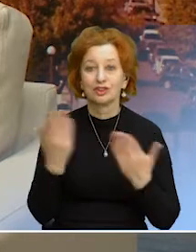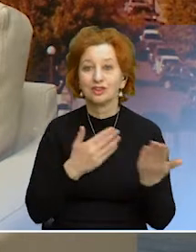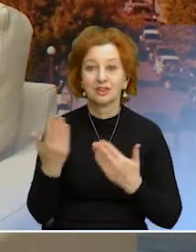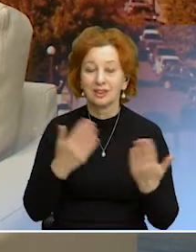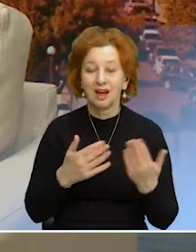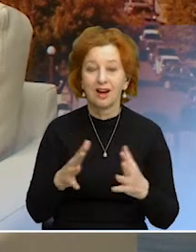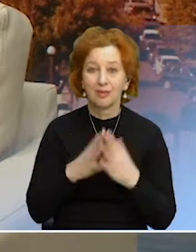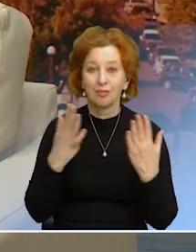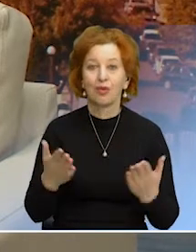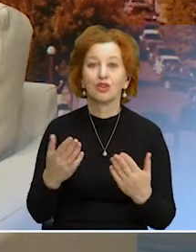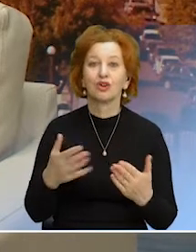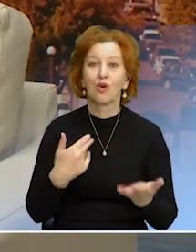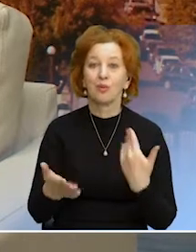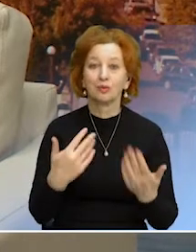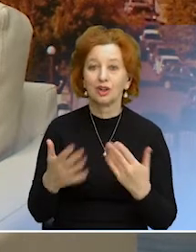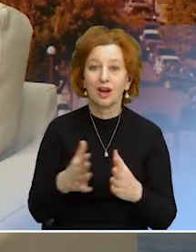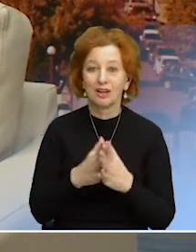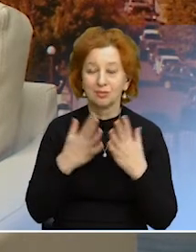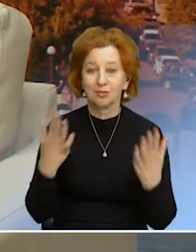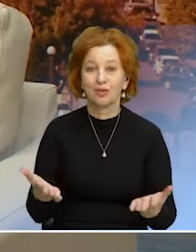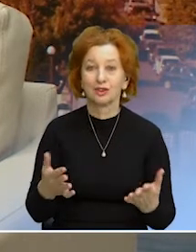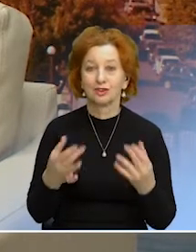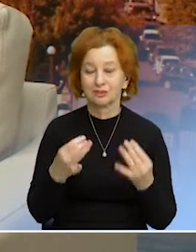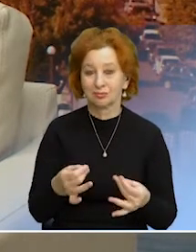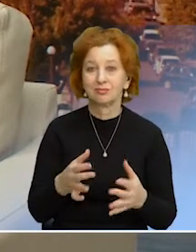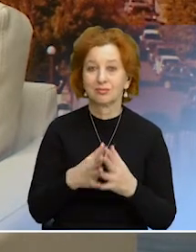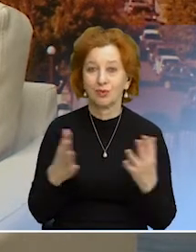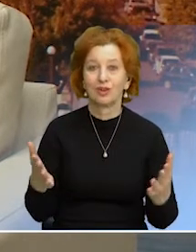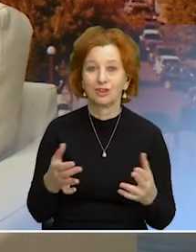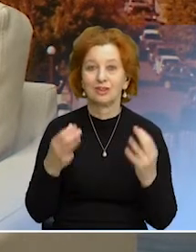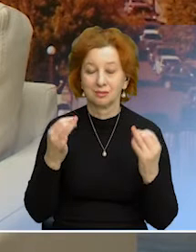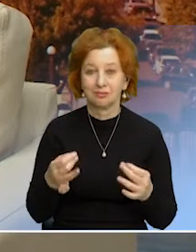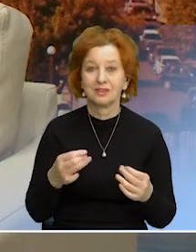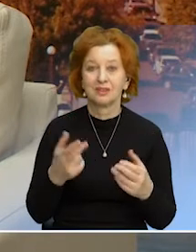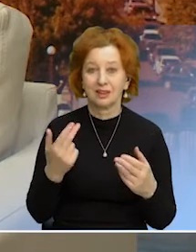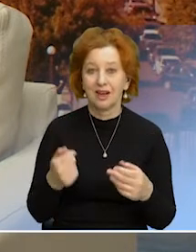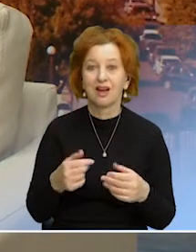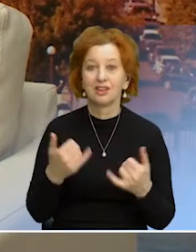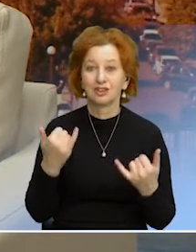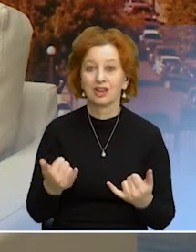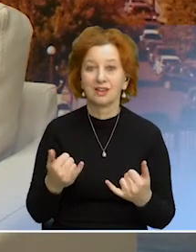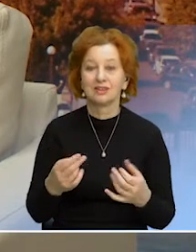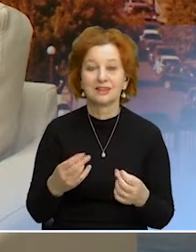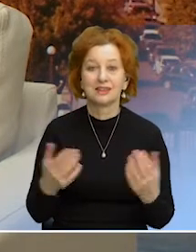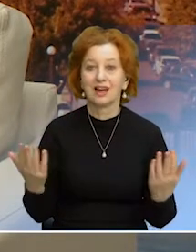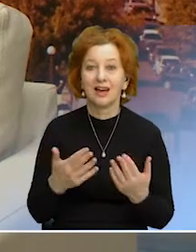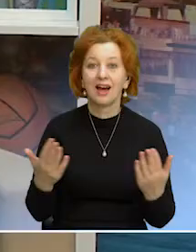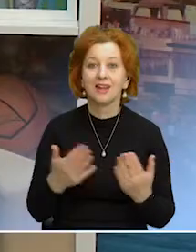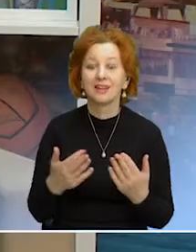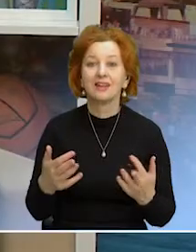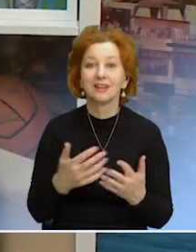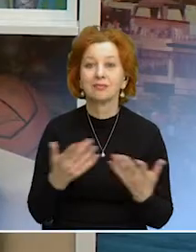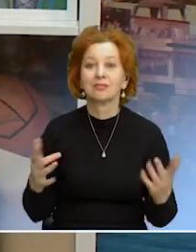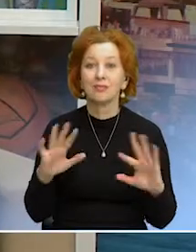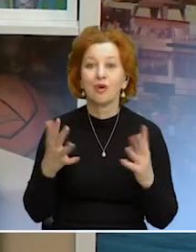читали больше, общались больше. Мне кажется, любили глубже. Искренне, глубже. Не хочу, но я сейчас еле